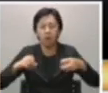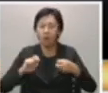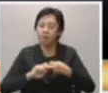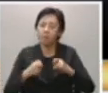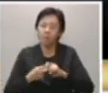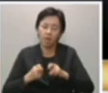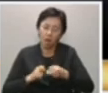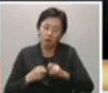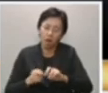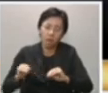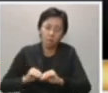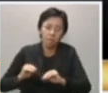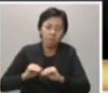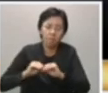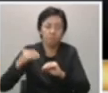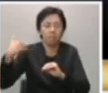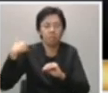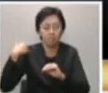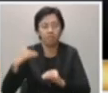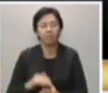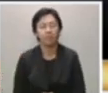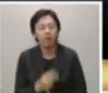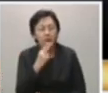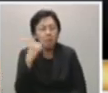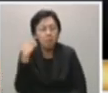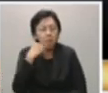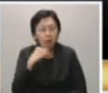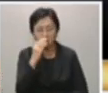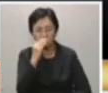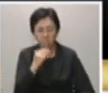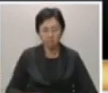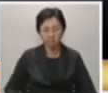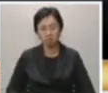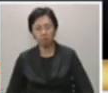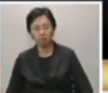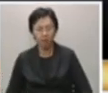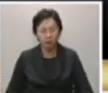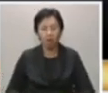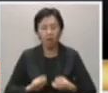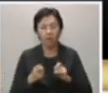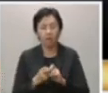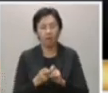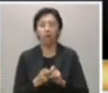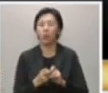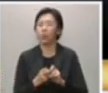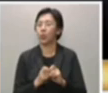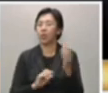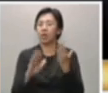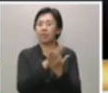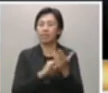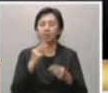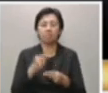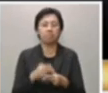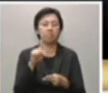พิ่มเติมขึ้นไปอีกหลายครั้งคำพูดนั้นก่อให้เกิดผลกระเทือนต่อภาพลักษณ์ของประเทศ